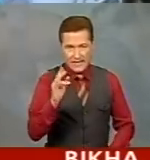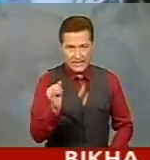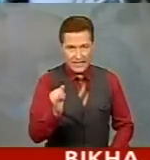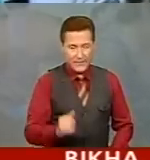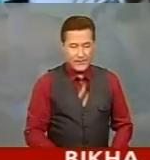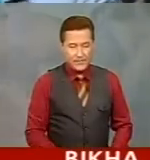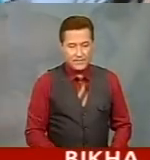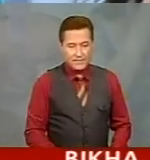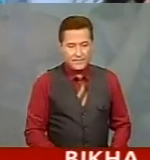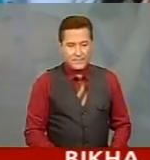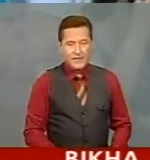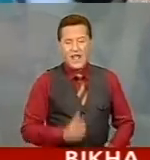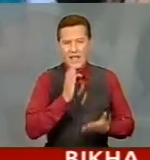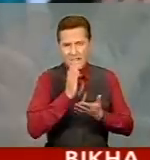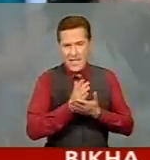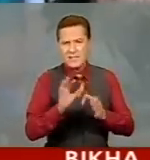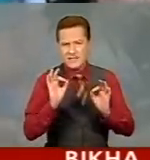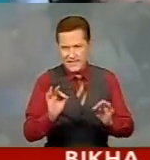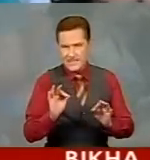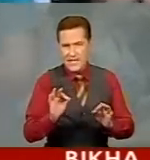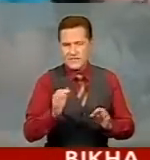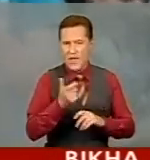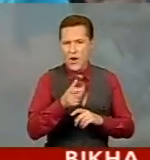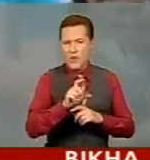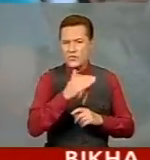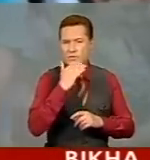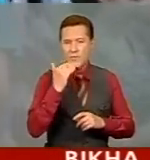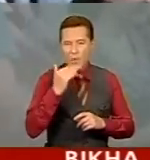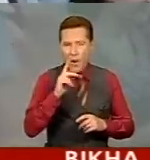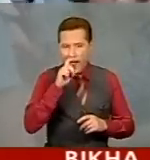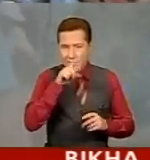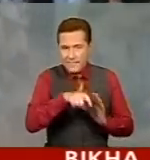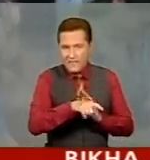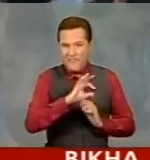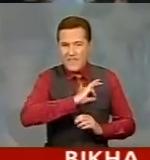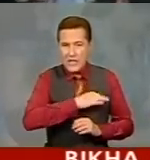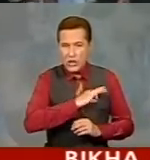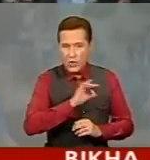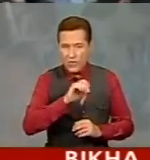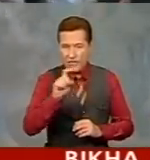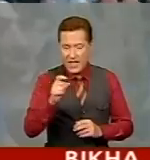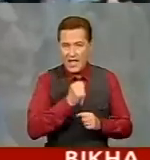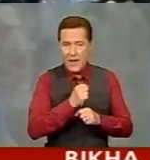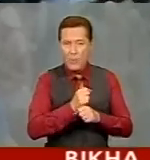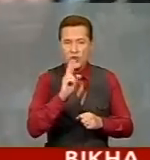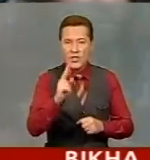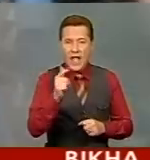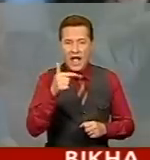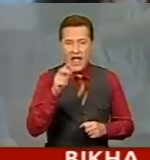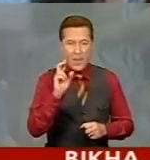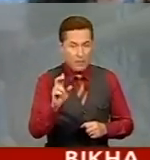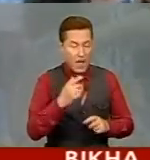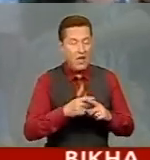Среди протестующих, естественно, есть очень много внедренных. Здесь работает КГБ,